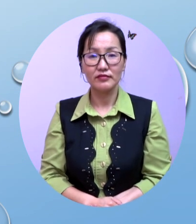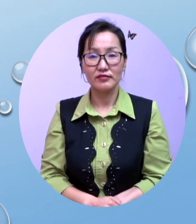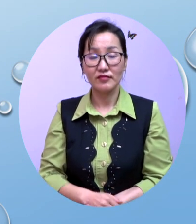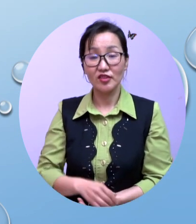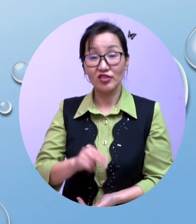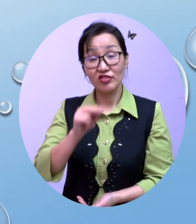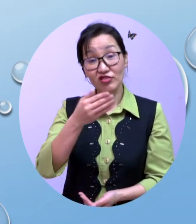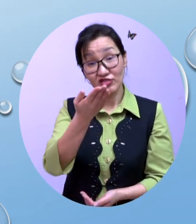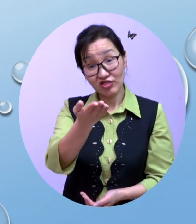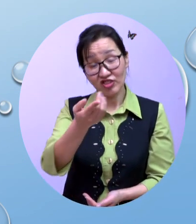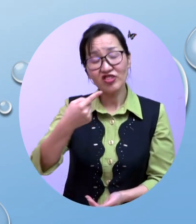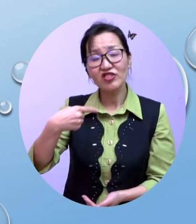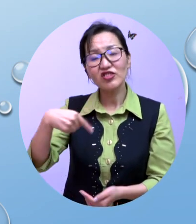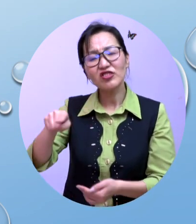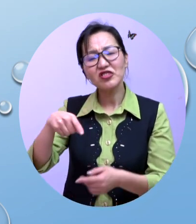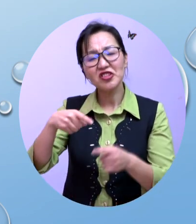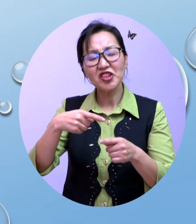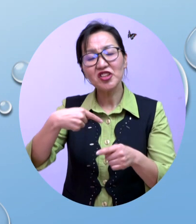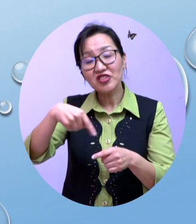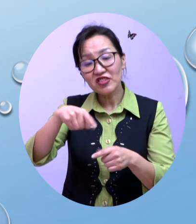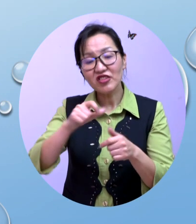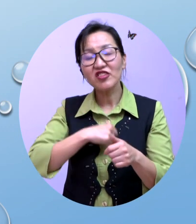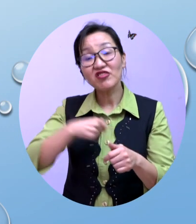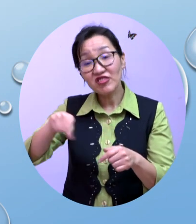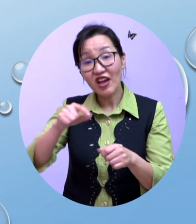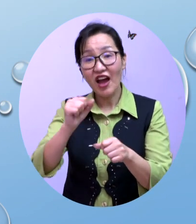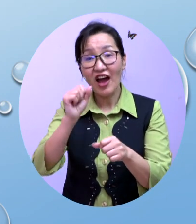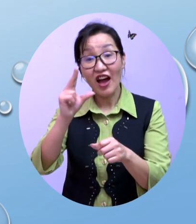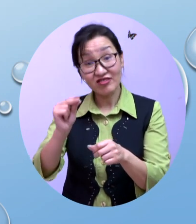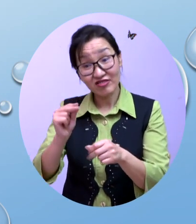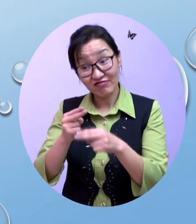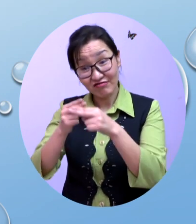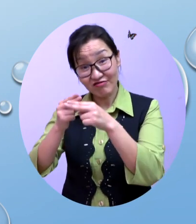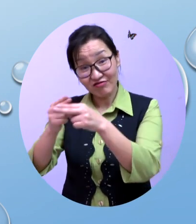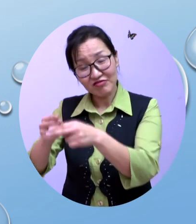Чи хиний ач тусыг онцгойлон хариулахыг хүсдэг вэ?